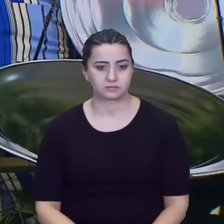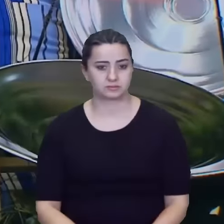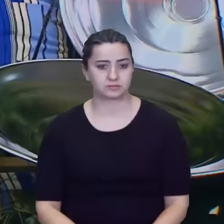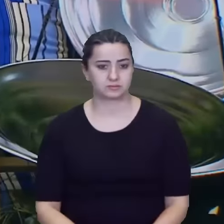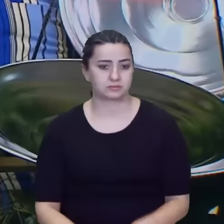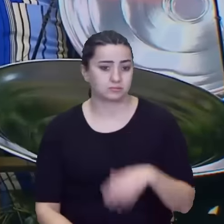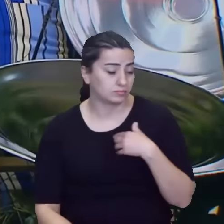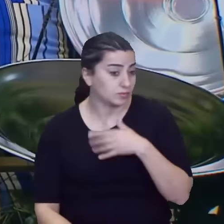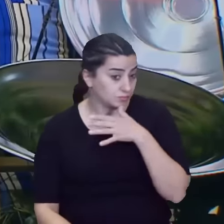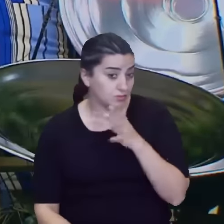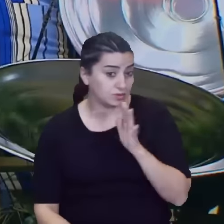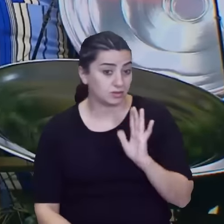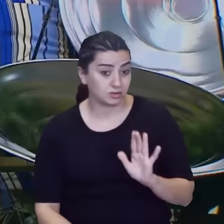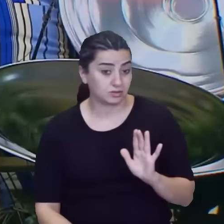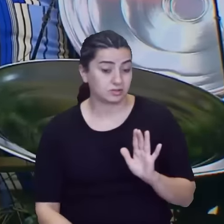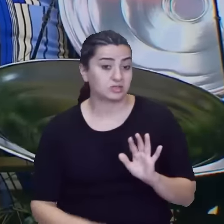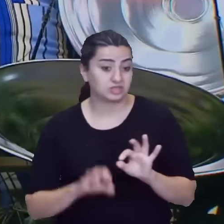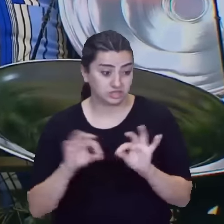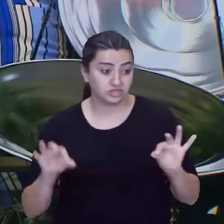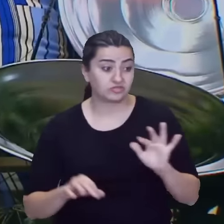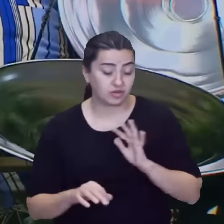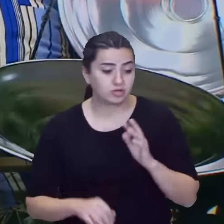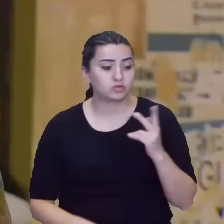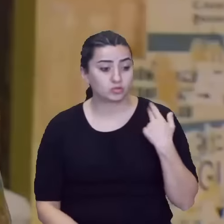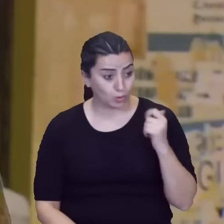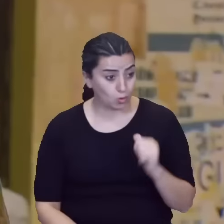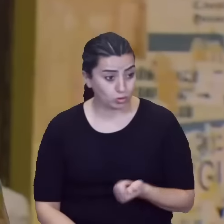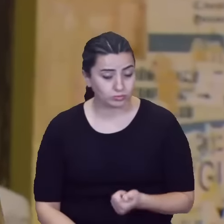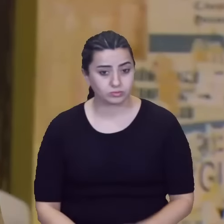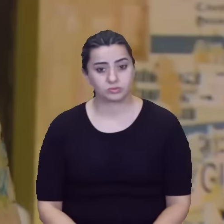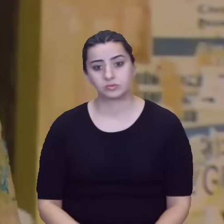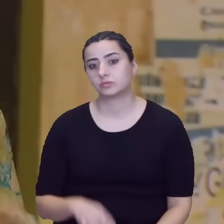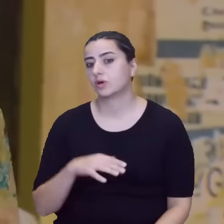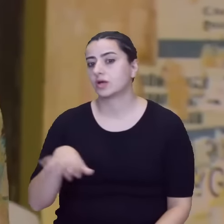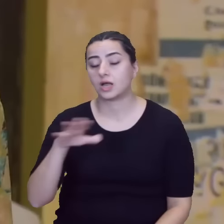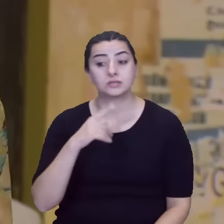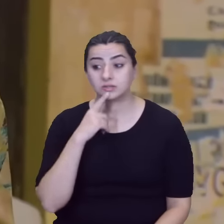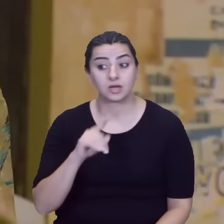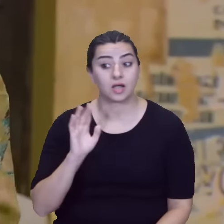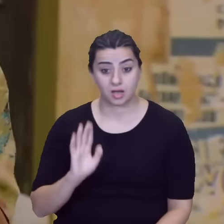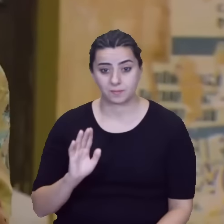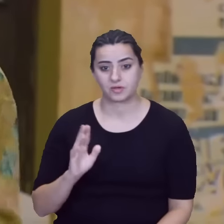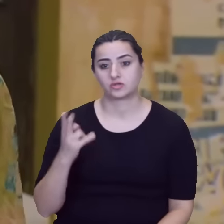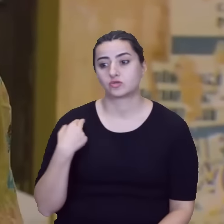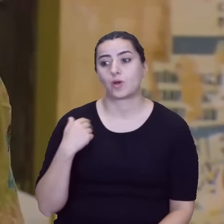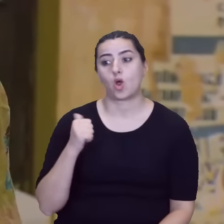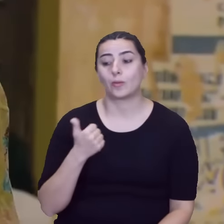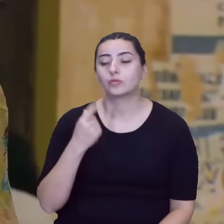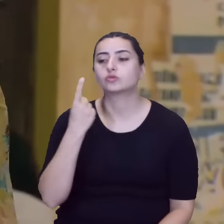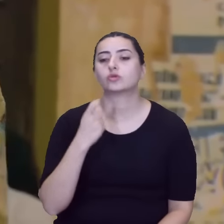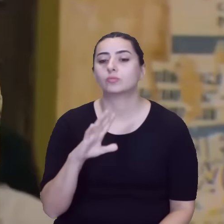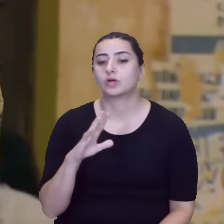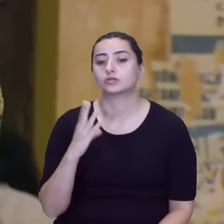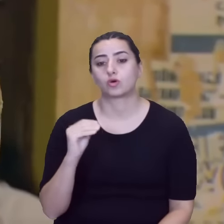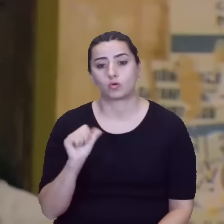Ay şey, bilmem ki. Yani şişleri var da numarası önemli mi? Ah, bana her şeyi de ama numarası önemli mi deme